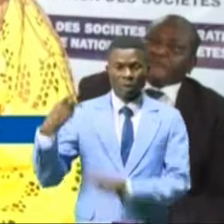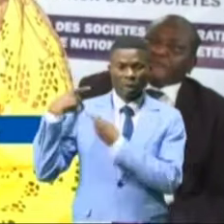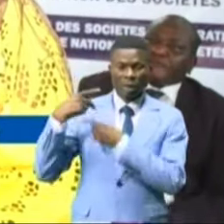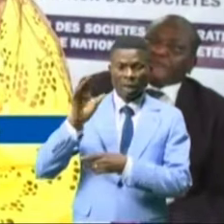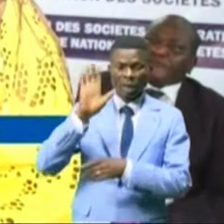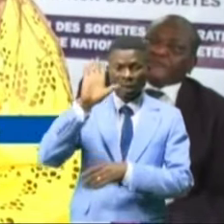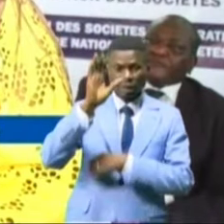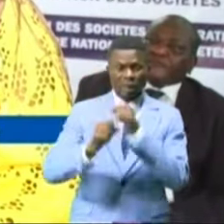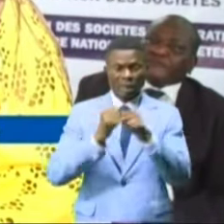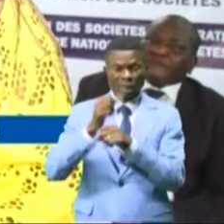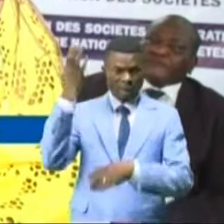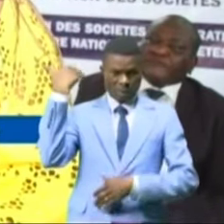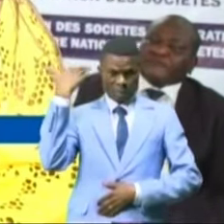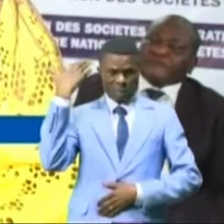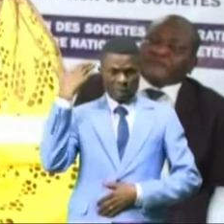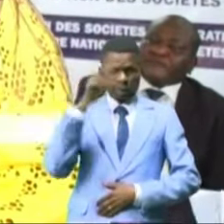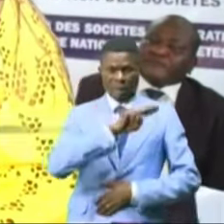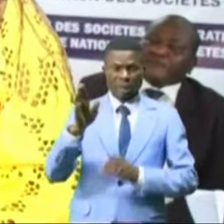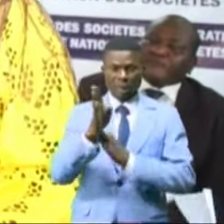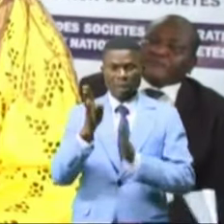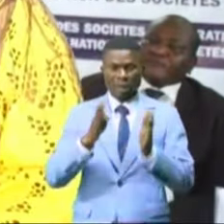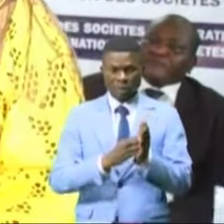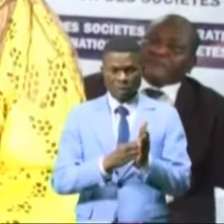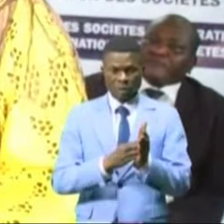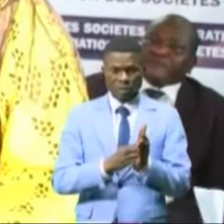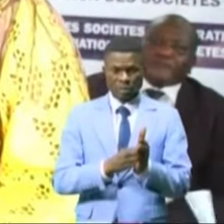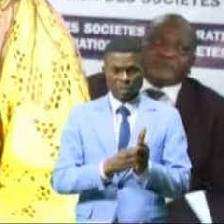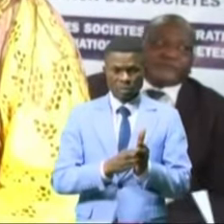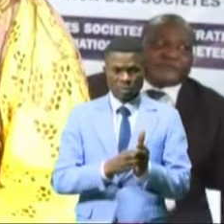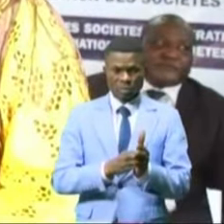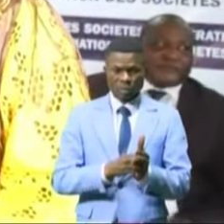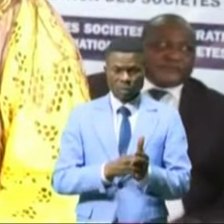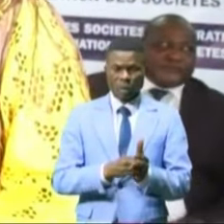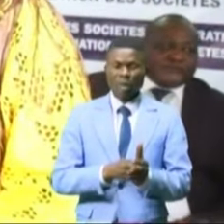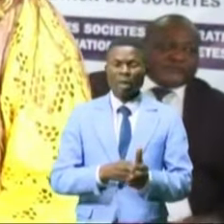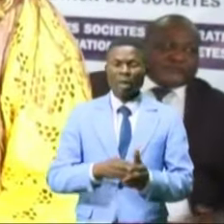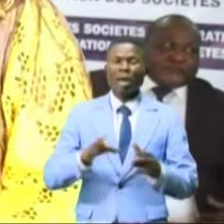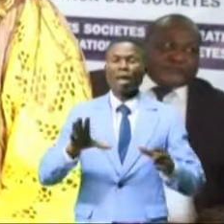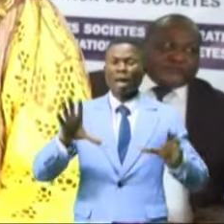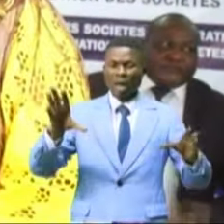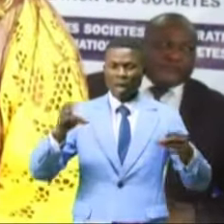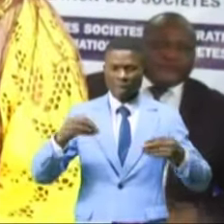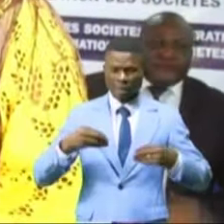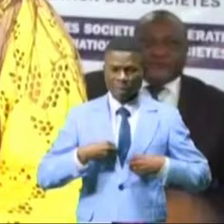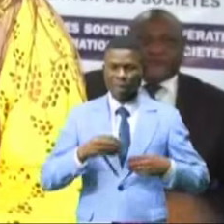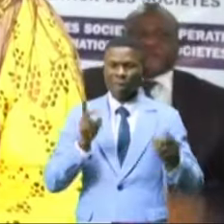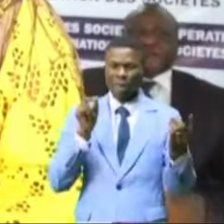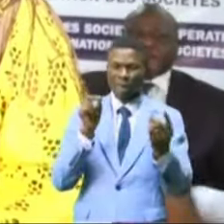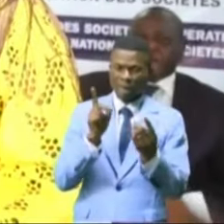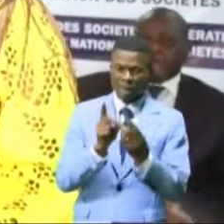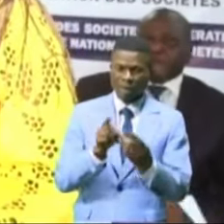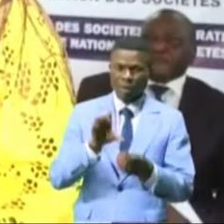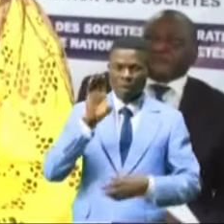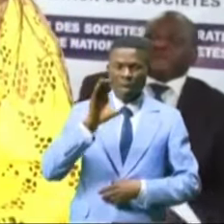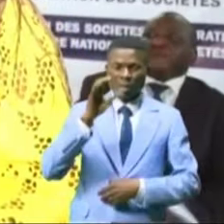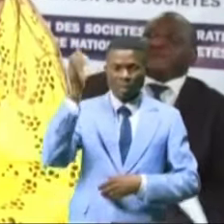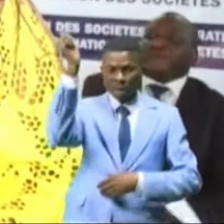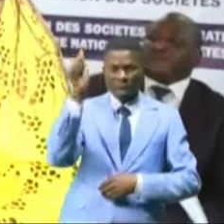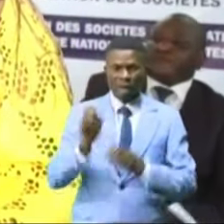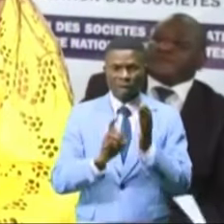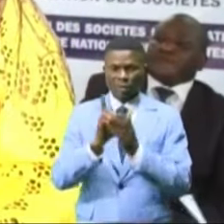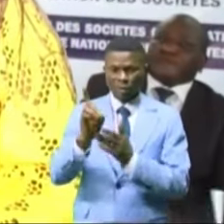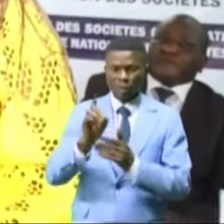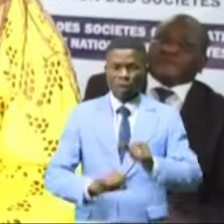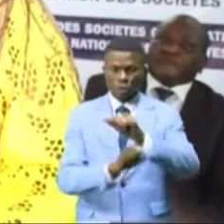mandat en 2019, avait réussi à convaincre la Banque africaine de développement pour venir nous soutenir dans